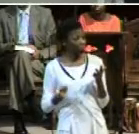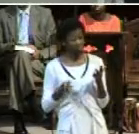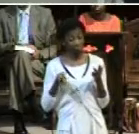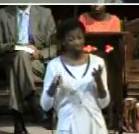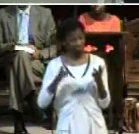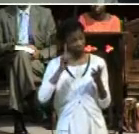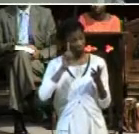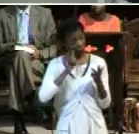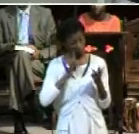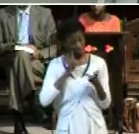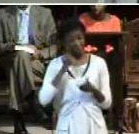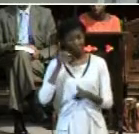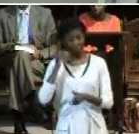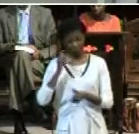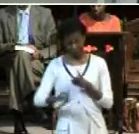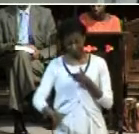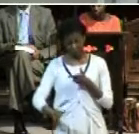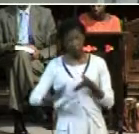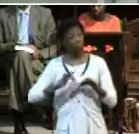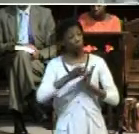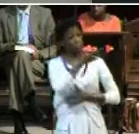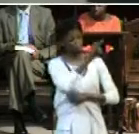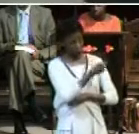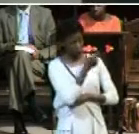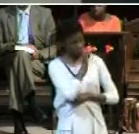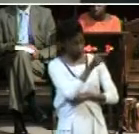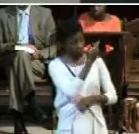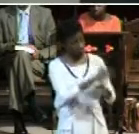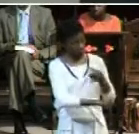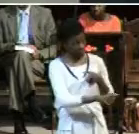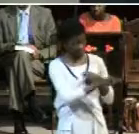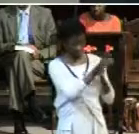femme, elle, a fait toi tout ce que toi, tu n'as pas fait.